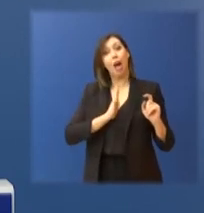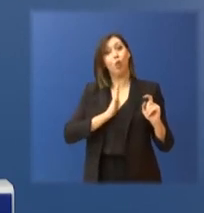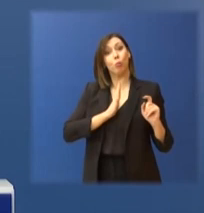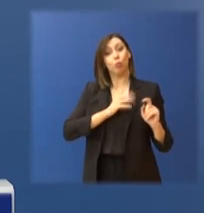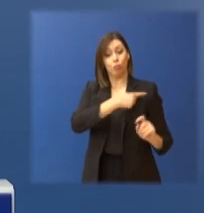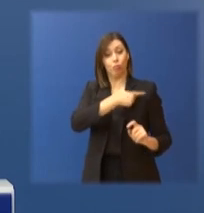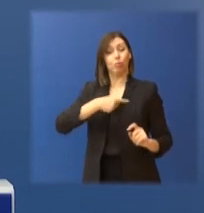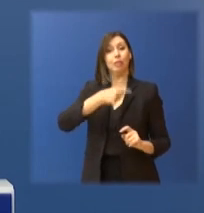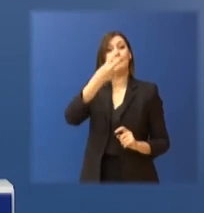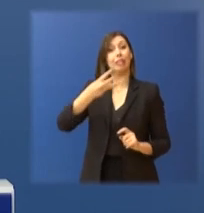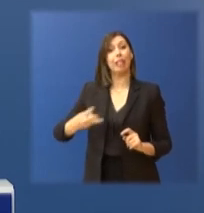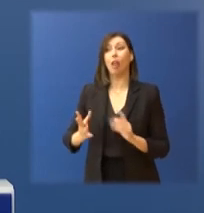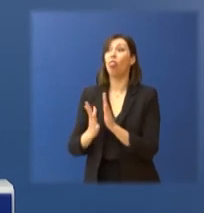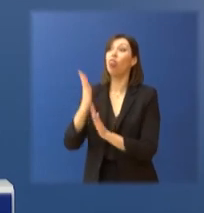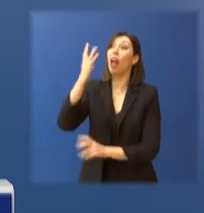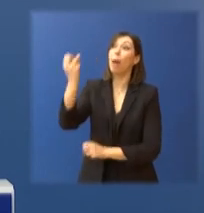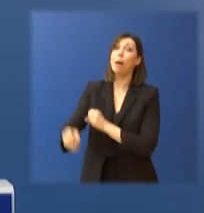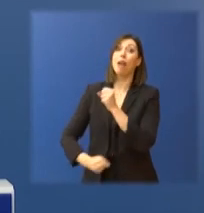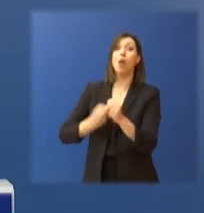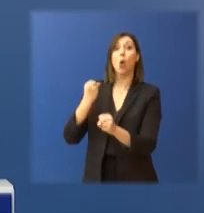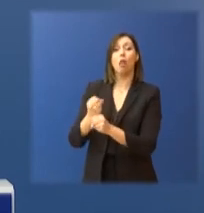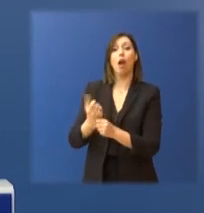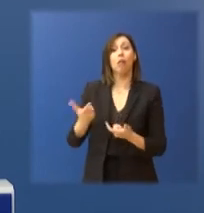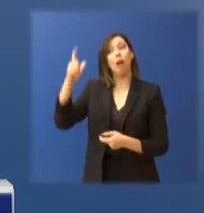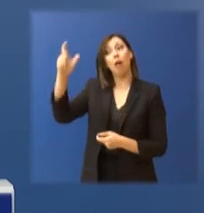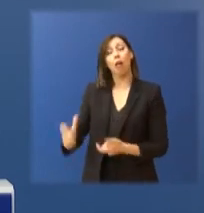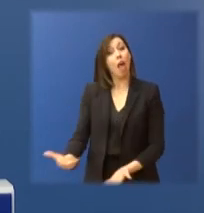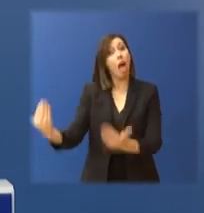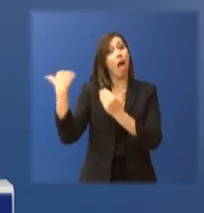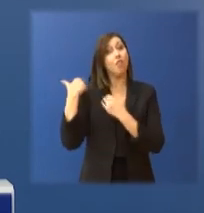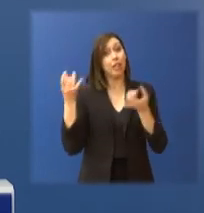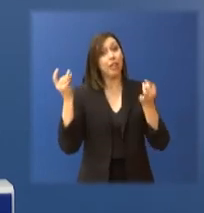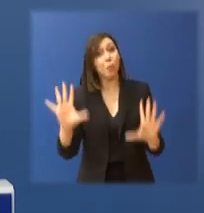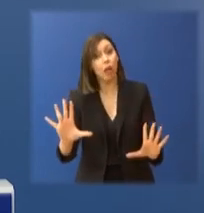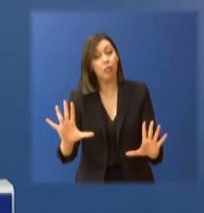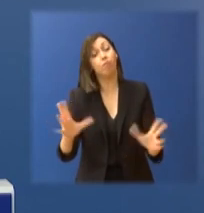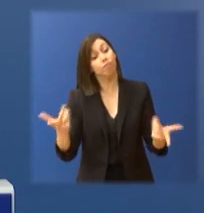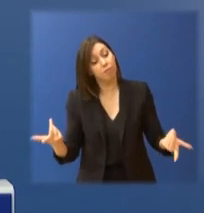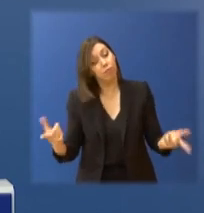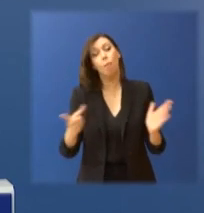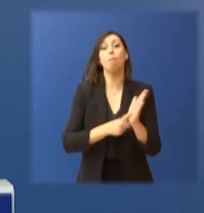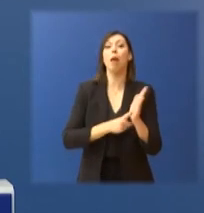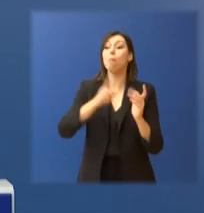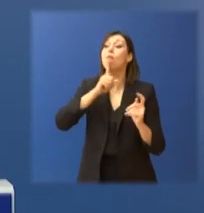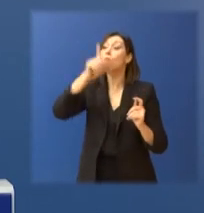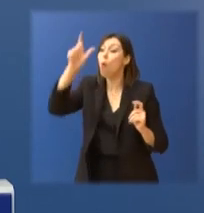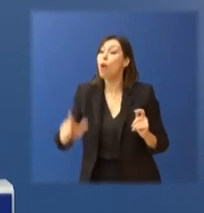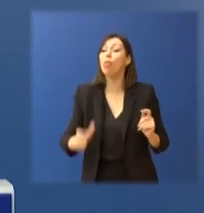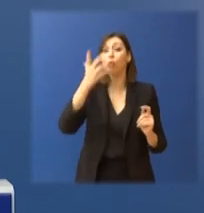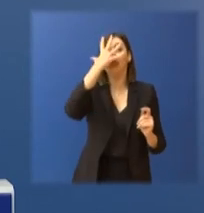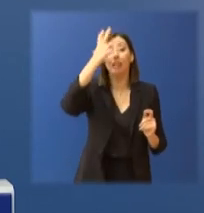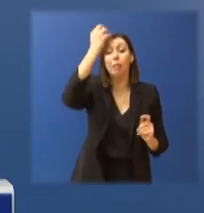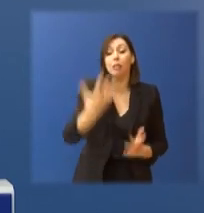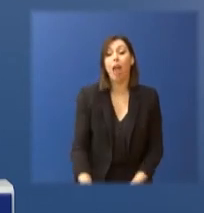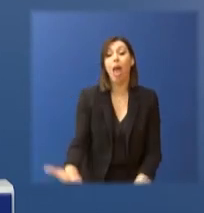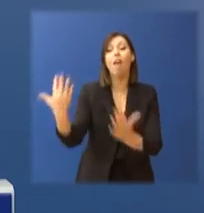ΣΥΡΙΖΑ να αναλάβει την πολιτική ευθύνη για αυτή την κατρακύλα. Ο κύριος Τσίπρας να αναλάβει την πολιτική ευθύνη για την κατρακύλα αυτή.